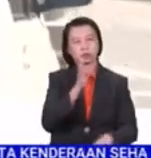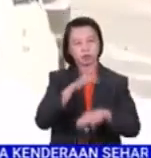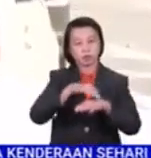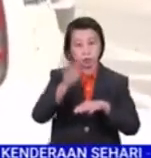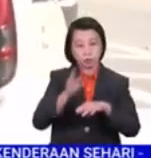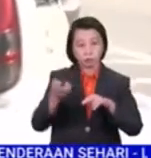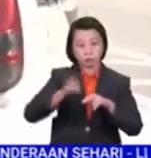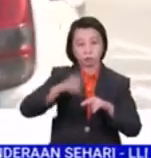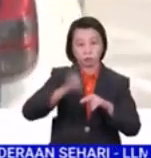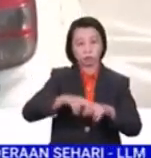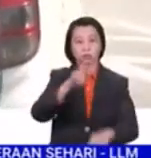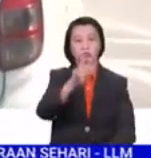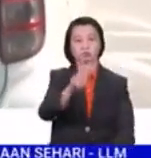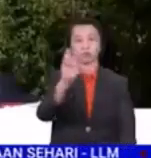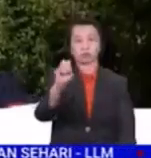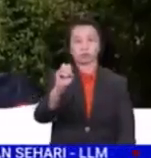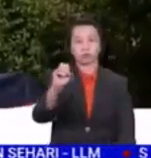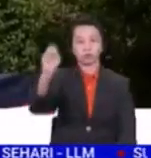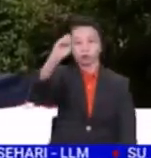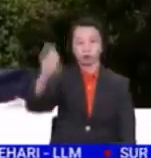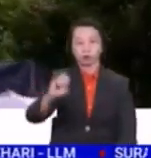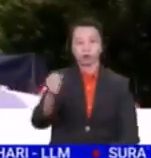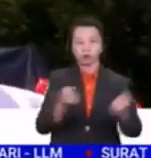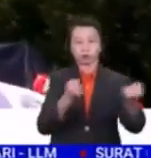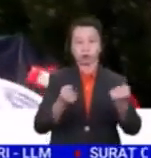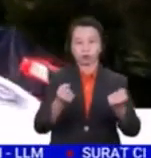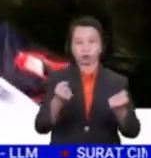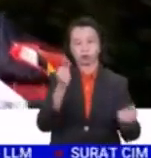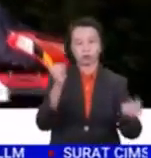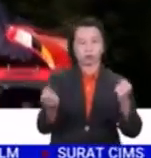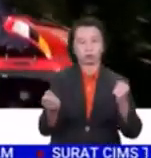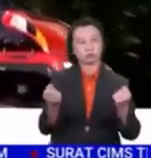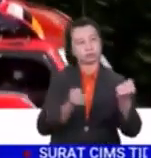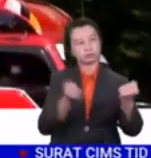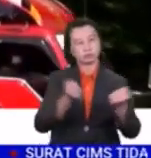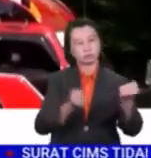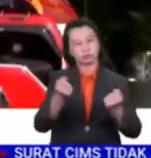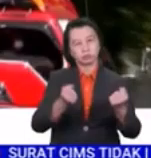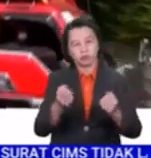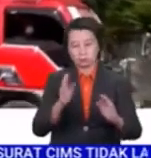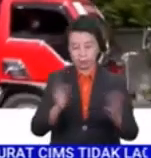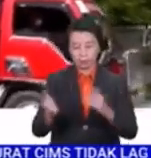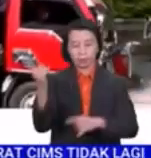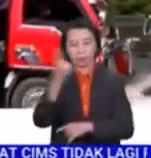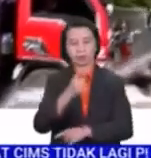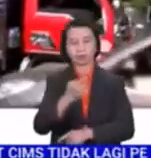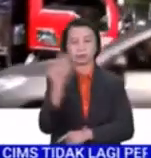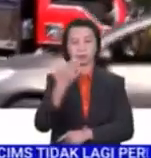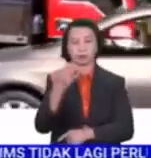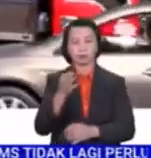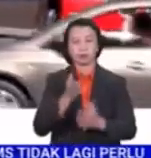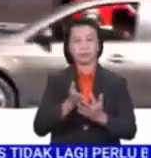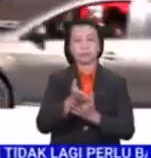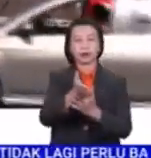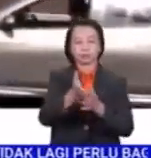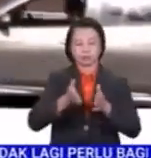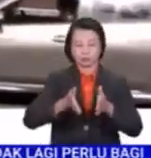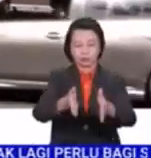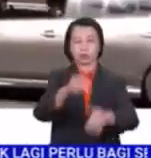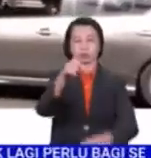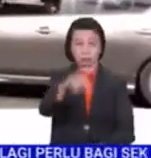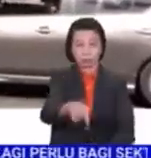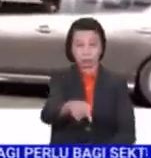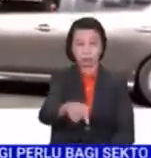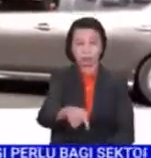peningkatan lebih 20 ratus gendang berbanding dengan hari-hari biasa a melalui jalan ini jadi India menunjukkan